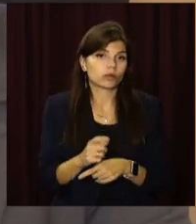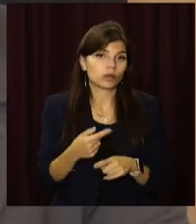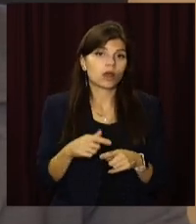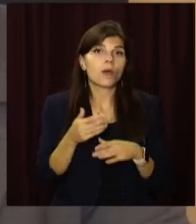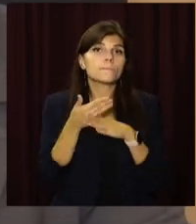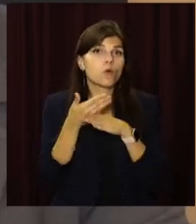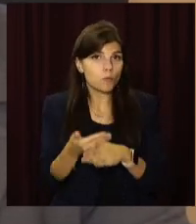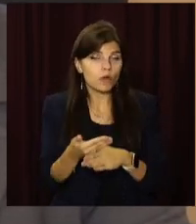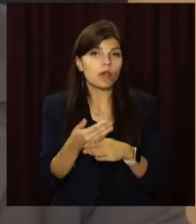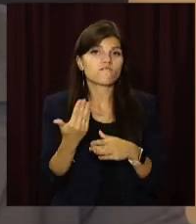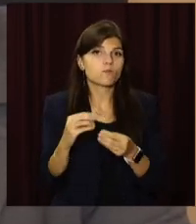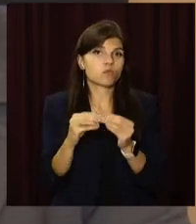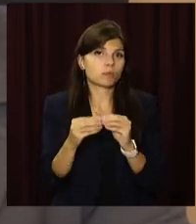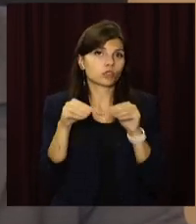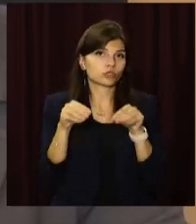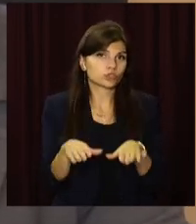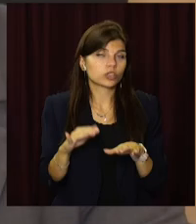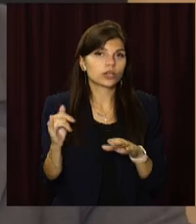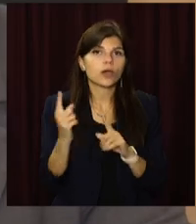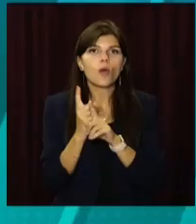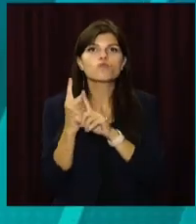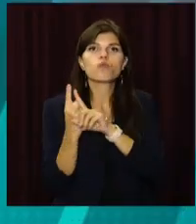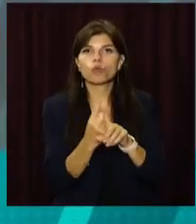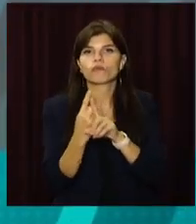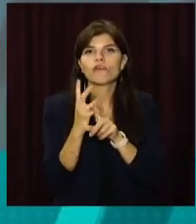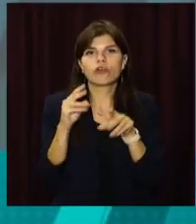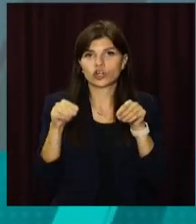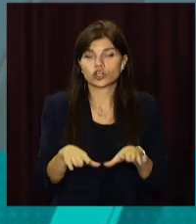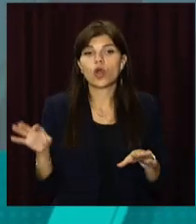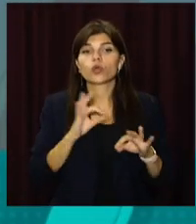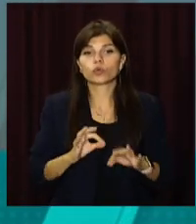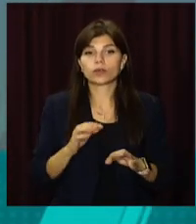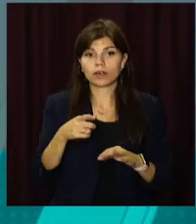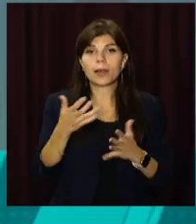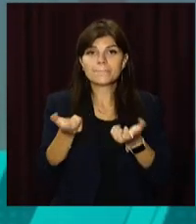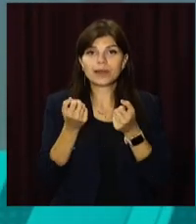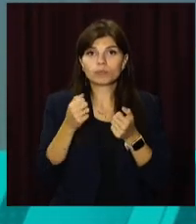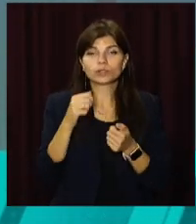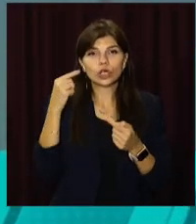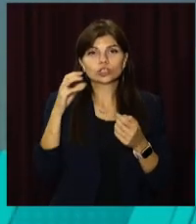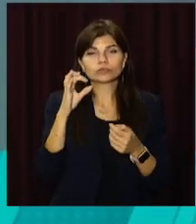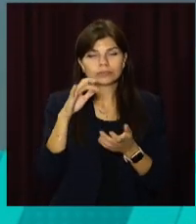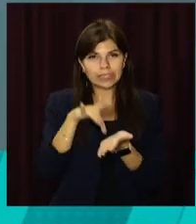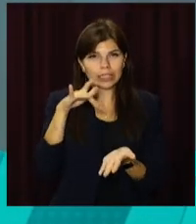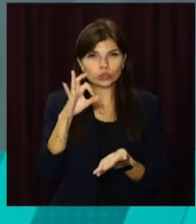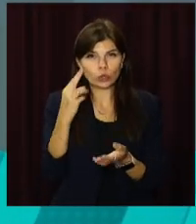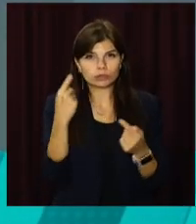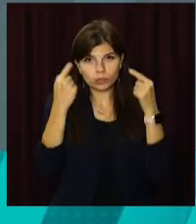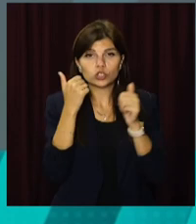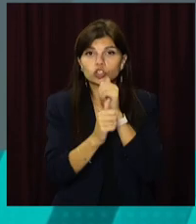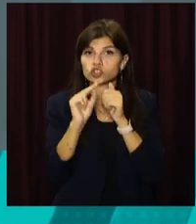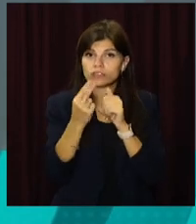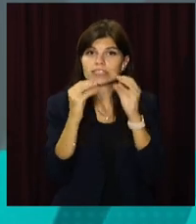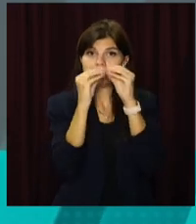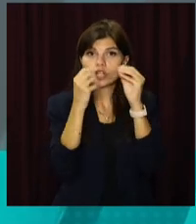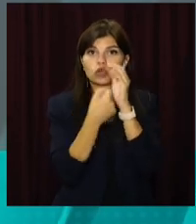допомагати вирішувати ці проблеми і його супроводжувати рішення. Юристи приймають в офісі обласного центру соціально-психологічної допомоги щочетверга